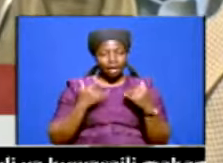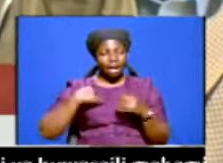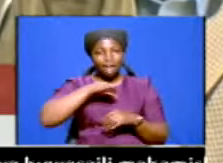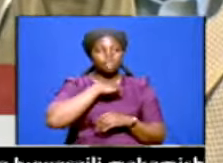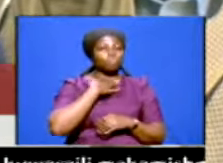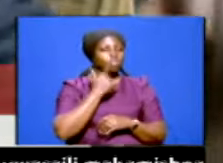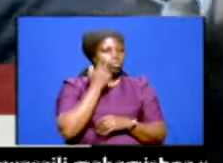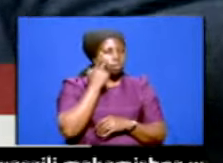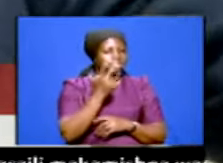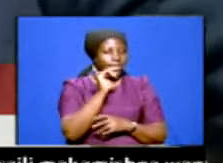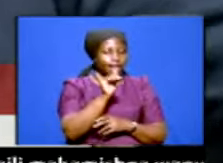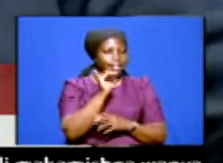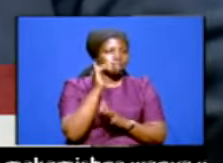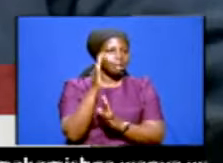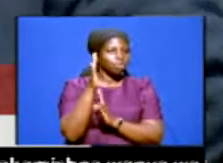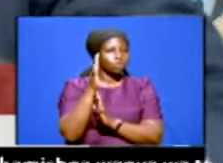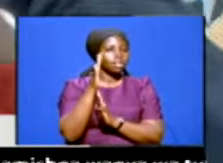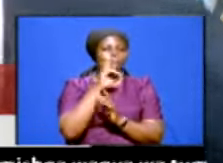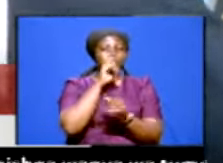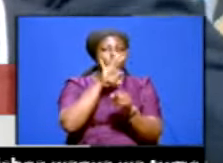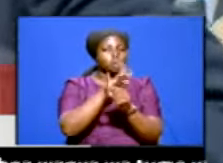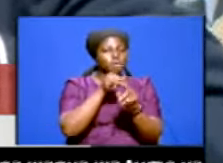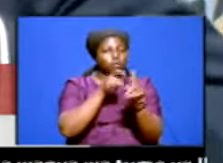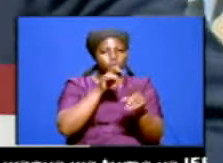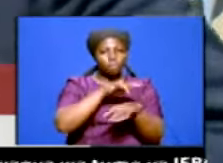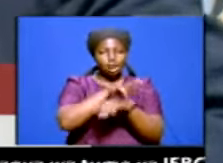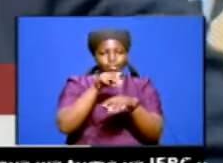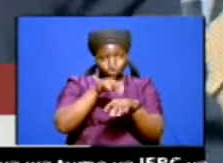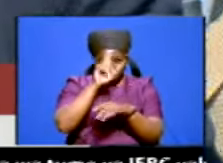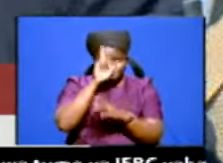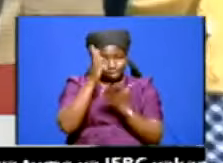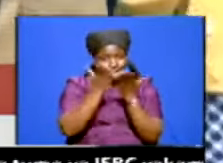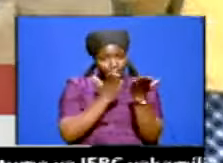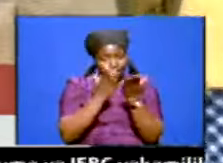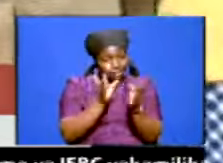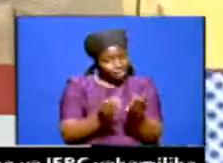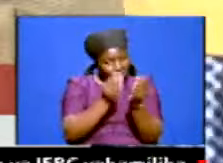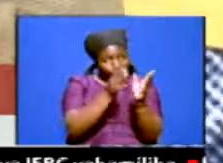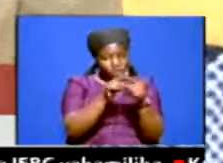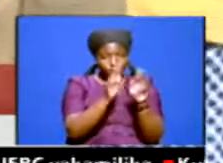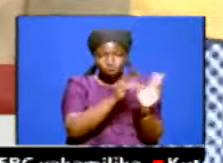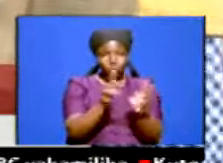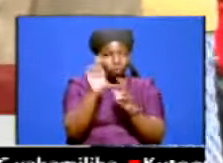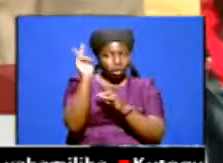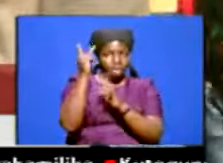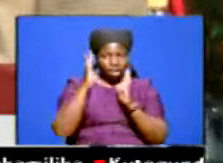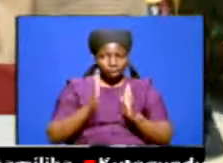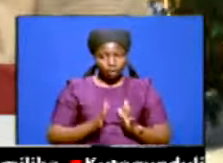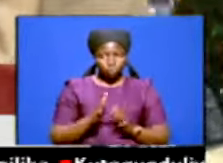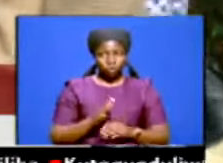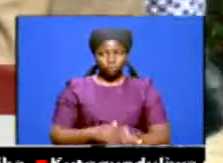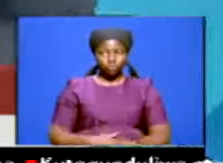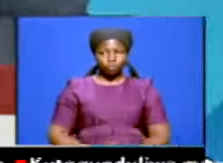guarantee ya security kutoka kwa National Police Service ikiwa imepatiwa mwananchi wa kawaida.